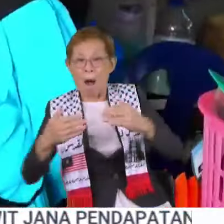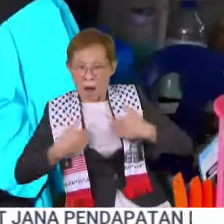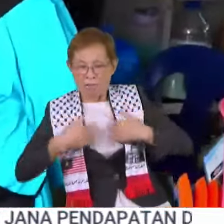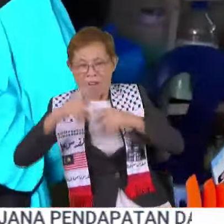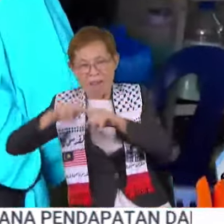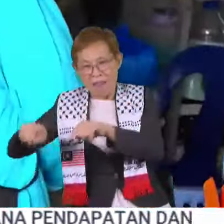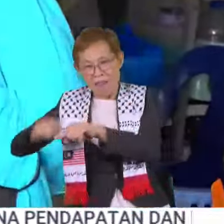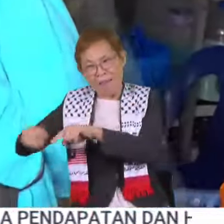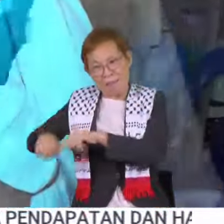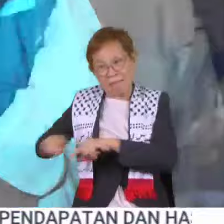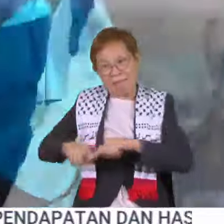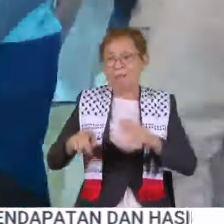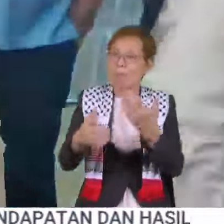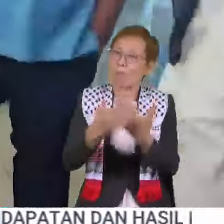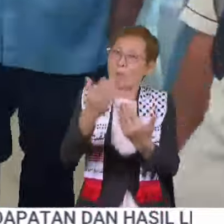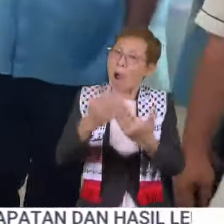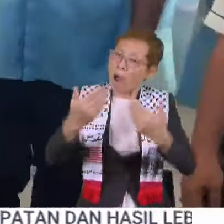pelbagai